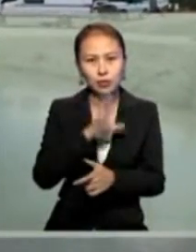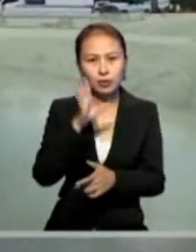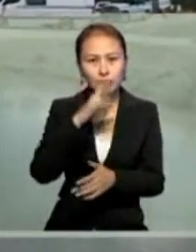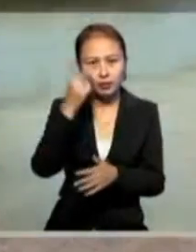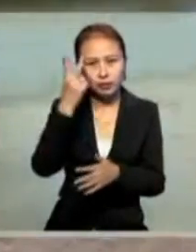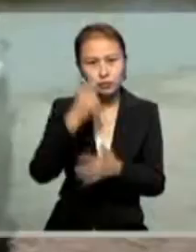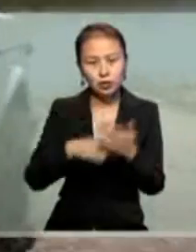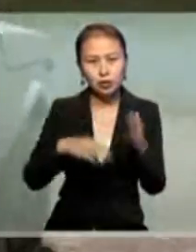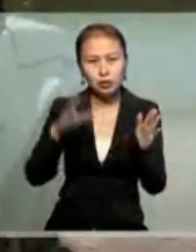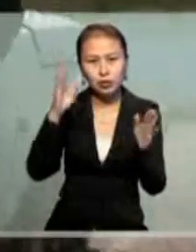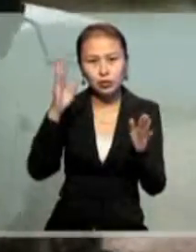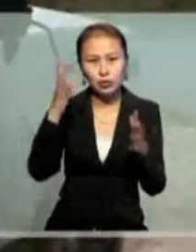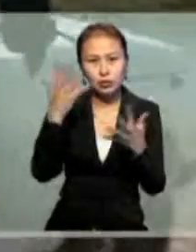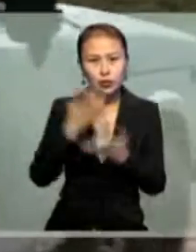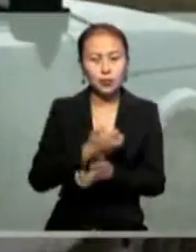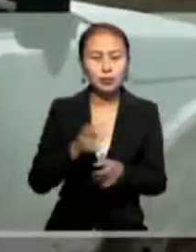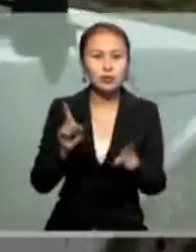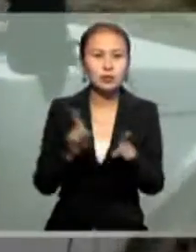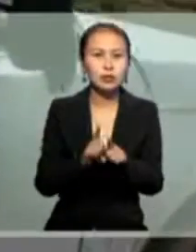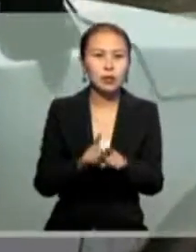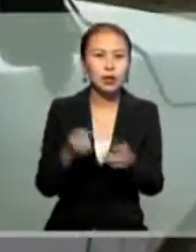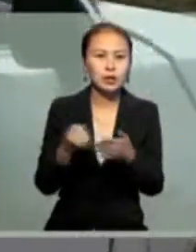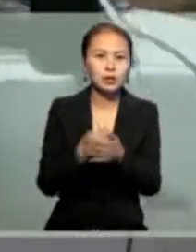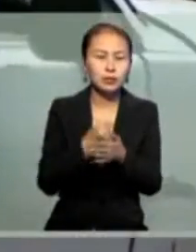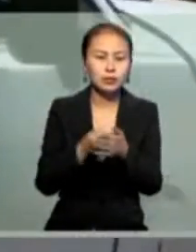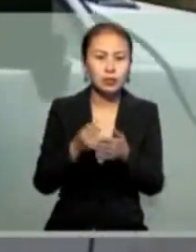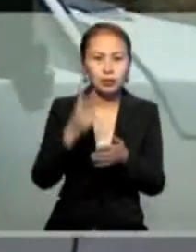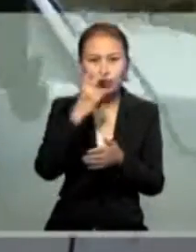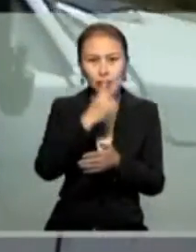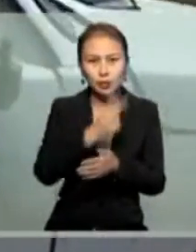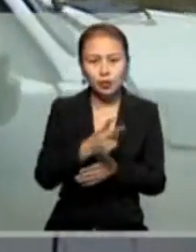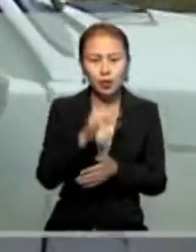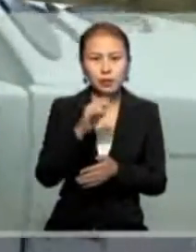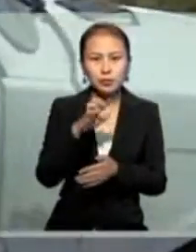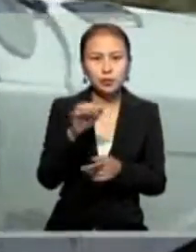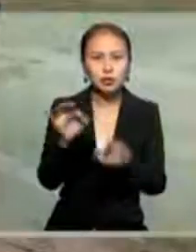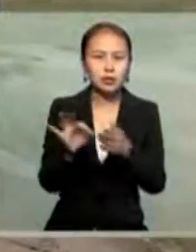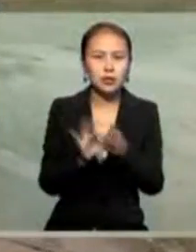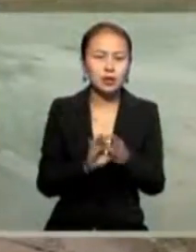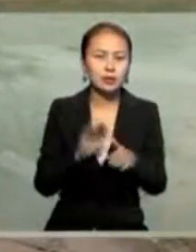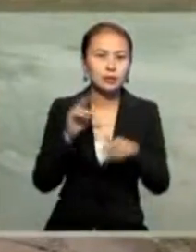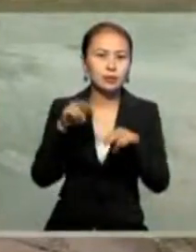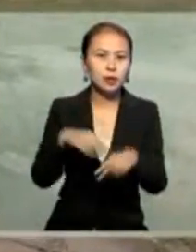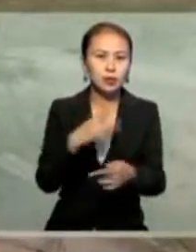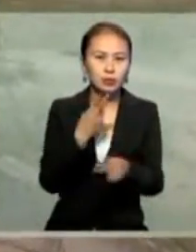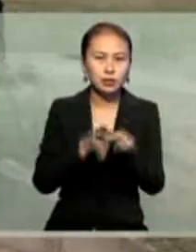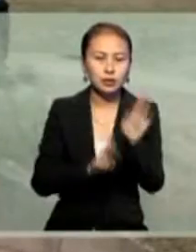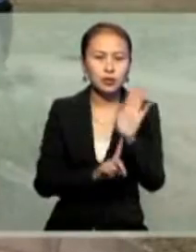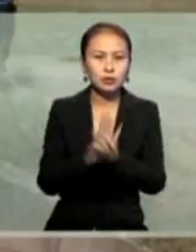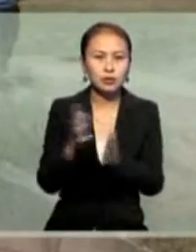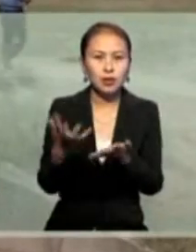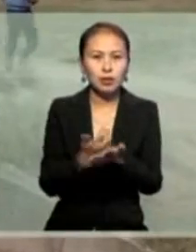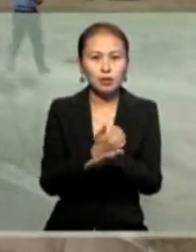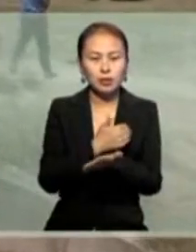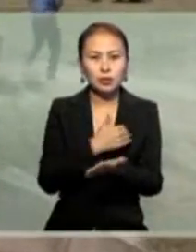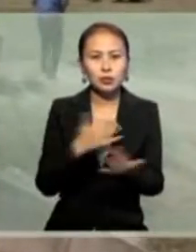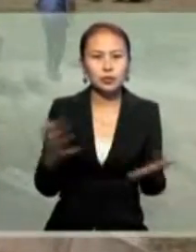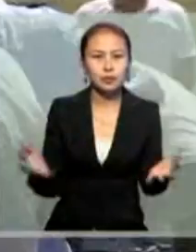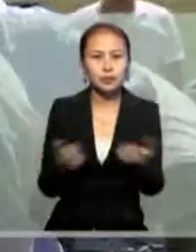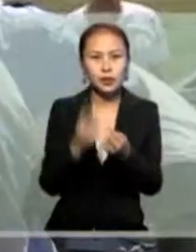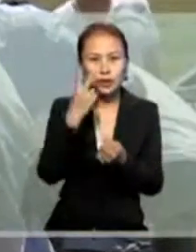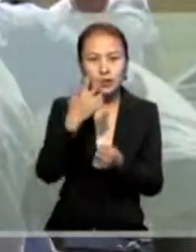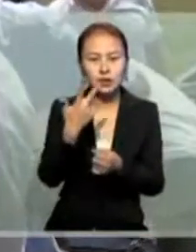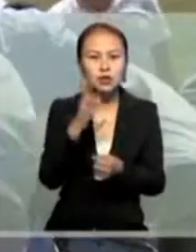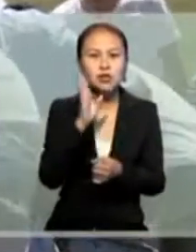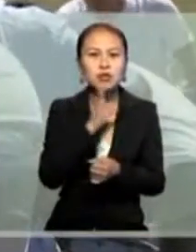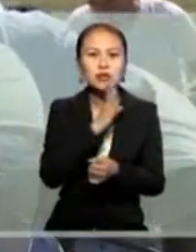қараңғы. Өмір мен өлім арасында арпалысып жатқандарды көріп қалған Асылбек дереу көмекке келіпті. Ағыны қатты суда алдымен тұншығып жатқан үш